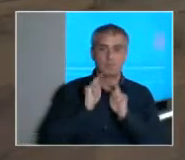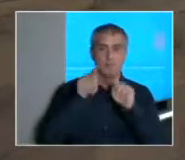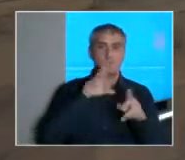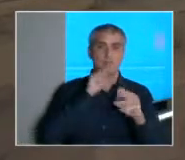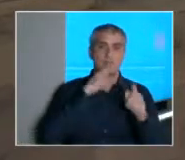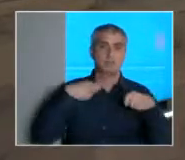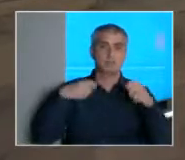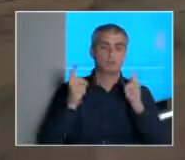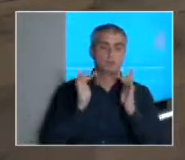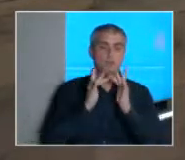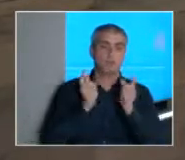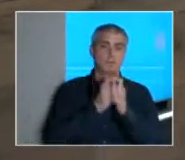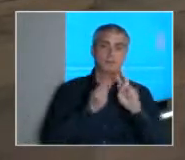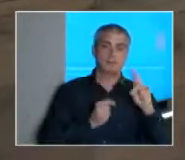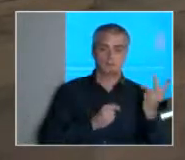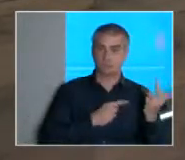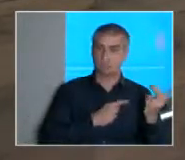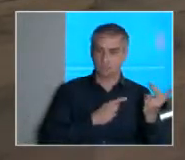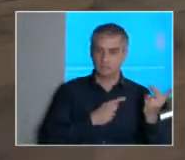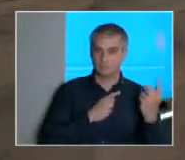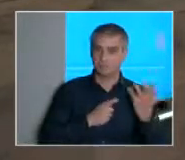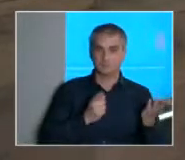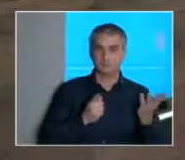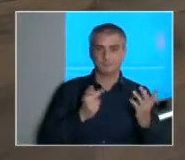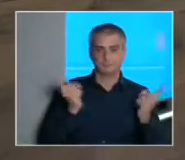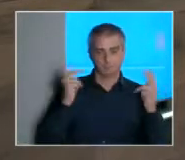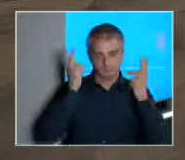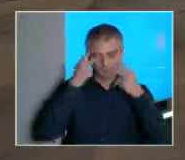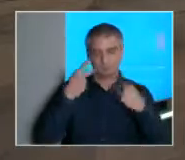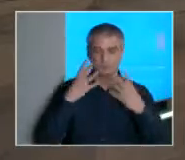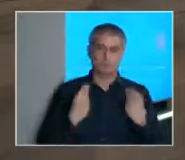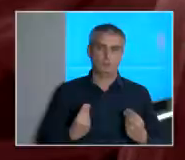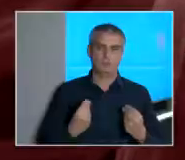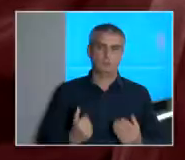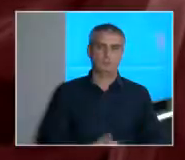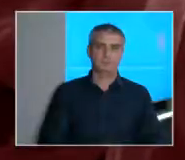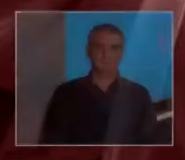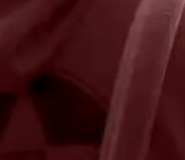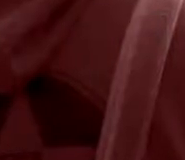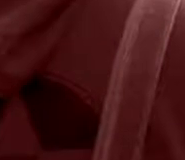של גישור מול המפלגה השנייה, שבה בעצם מגיעים להסכמות הרבה יותר טובות.